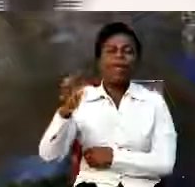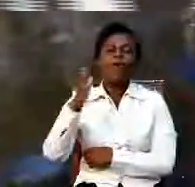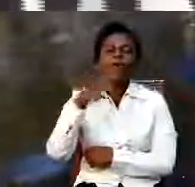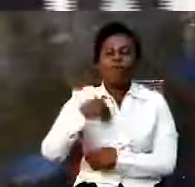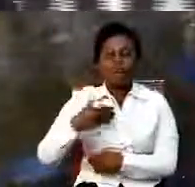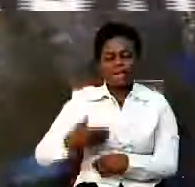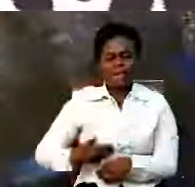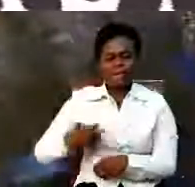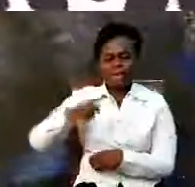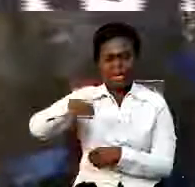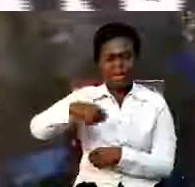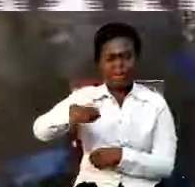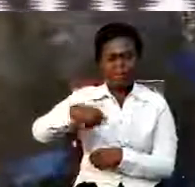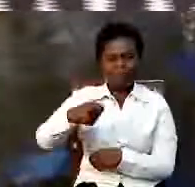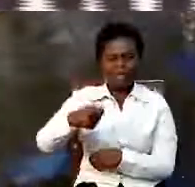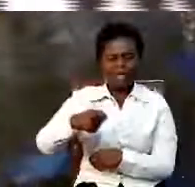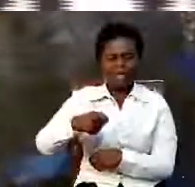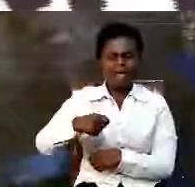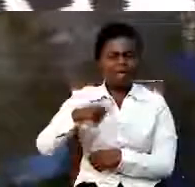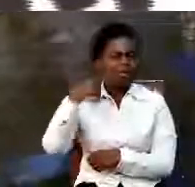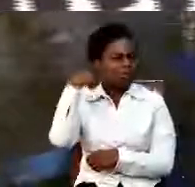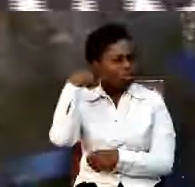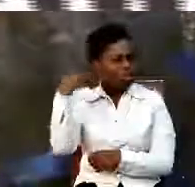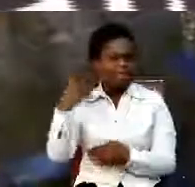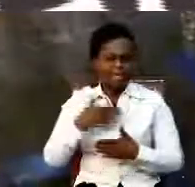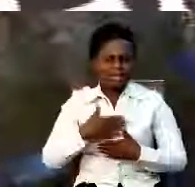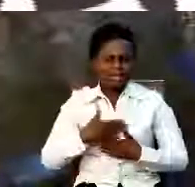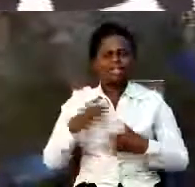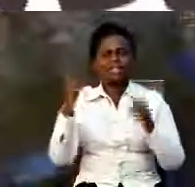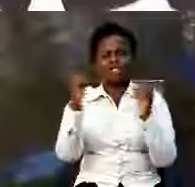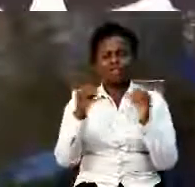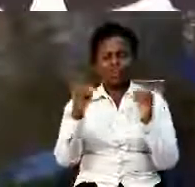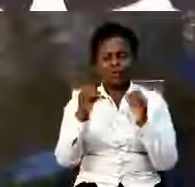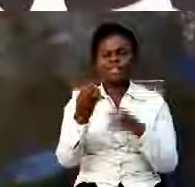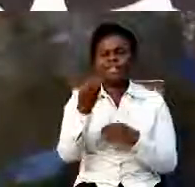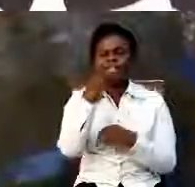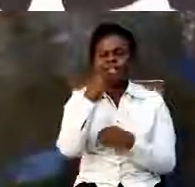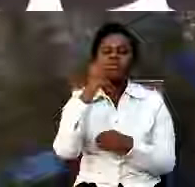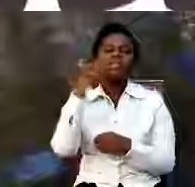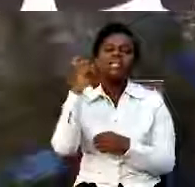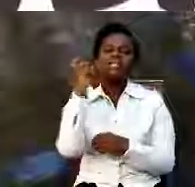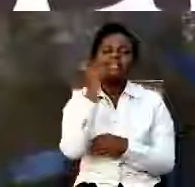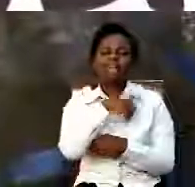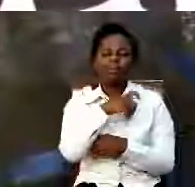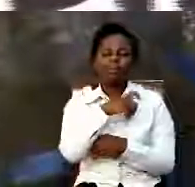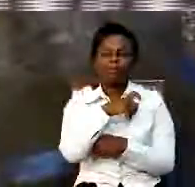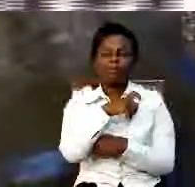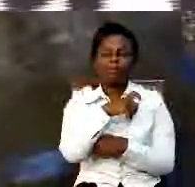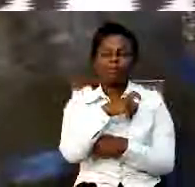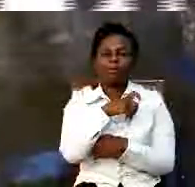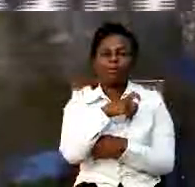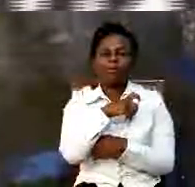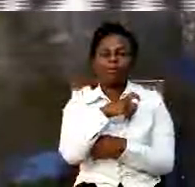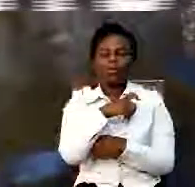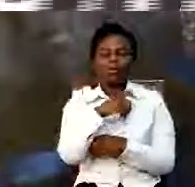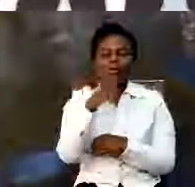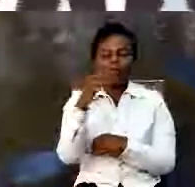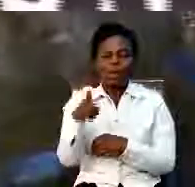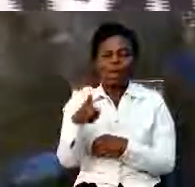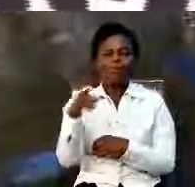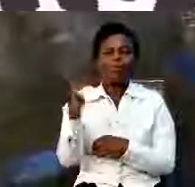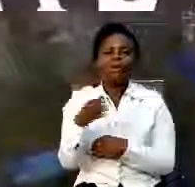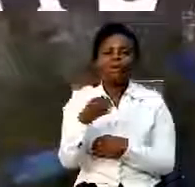Mwanamke amepika na hajasikia chakula hiki ni kitamu, sijawahi kula chakula hiki kitamu katika maisha yangu. Jana